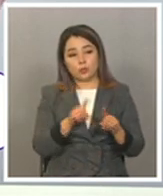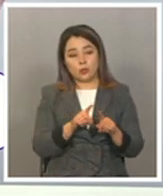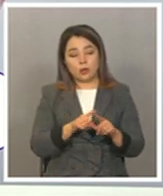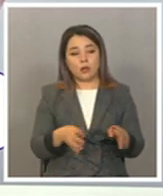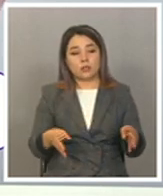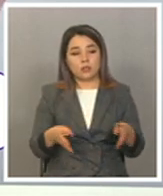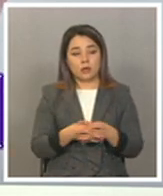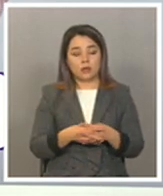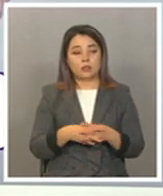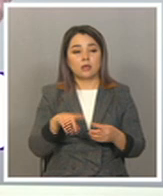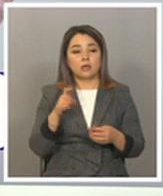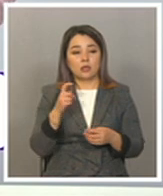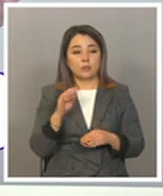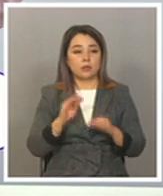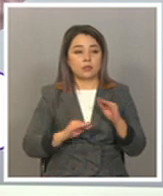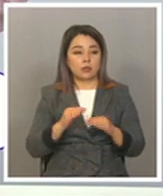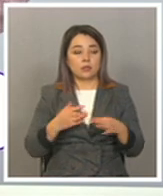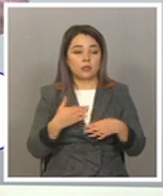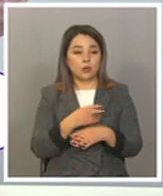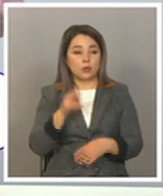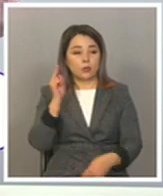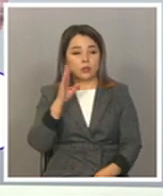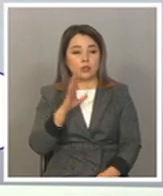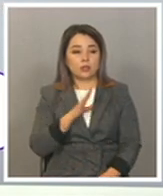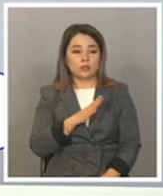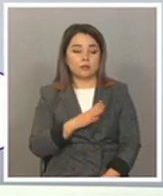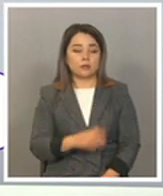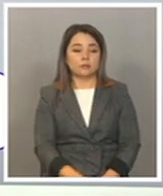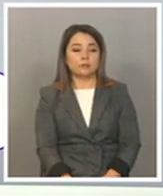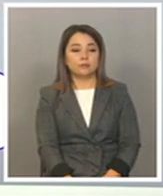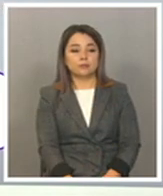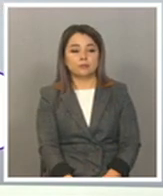әрекеттесуінің химиялық реакция теңдеулерін жазуды үйрендіңіздер.